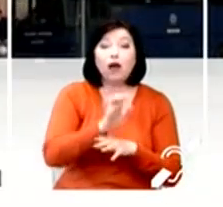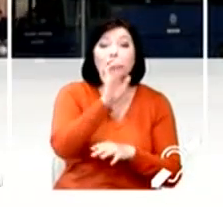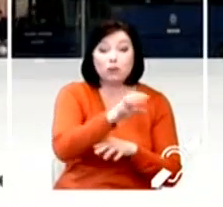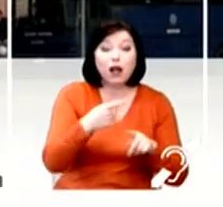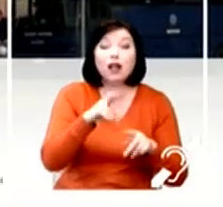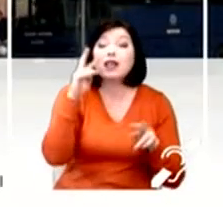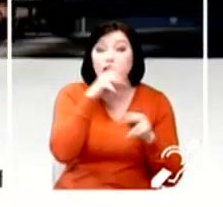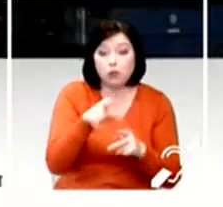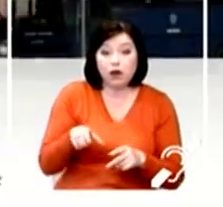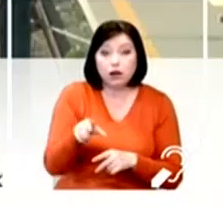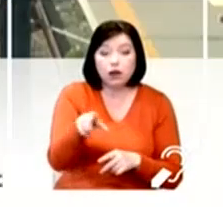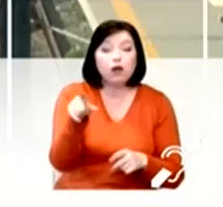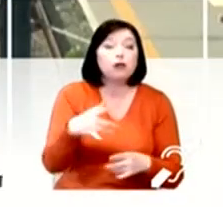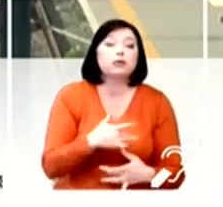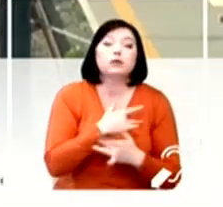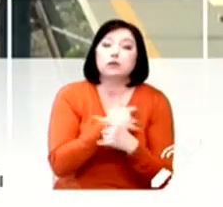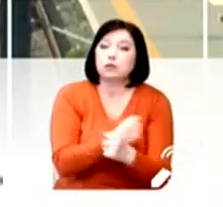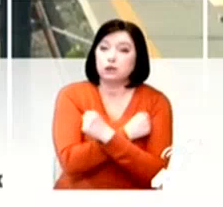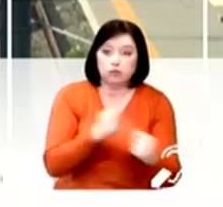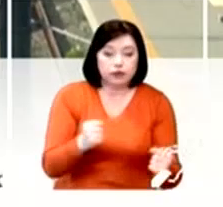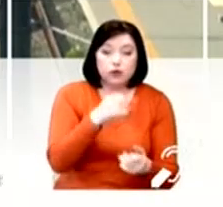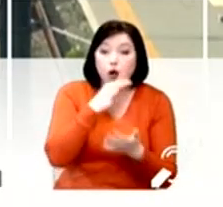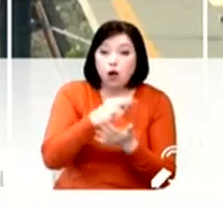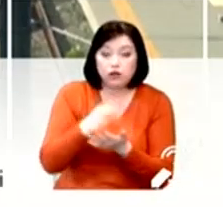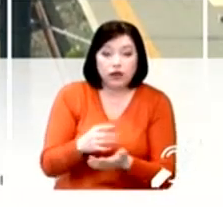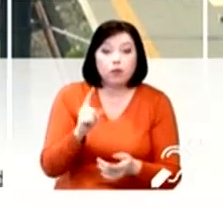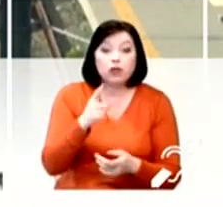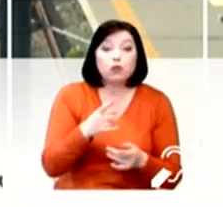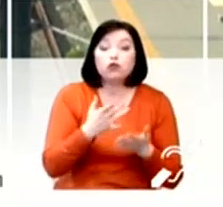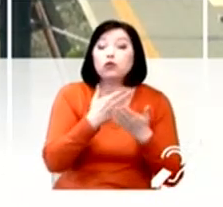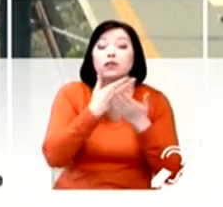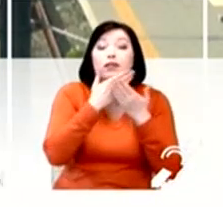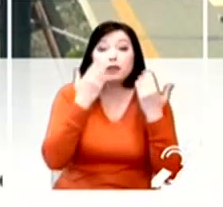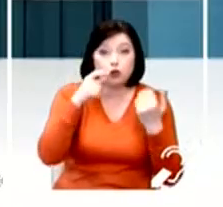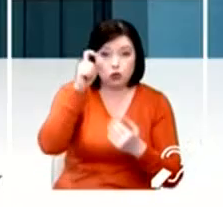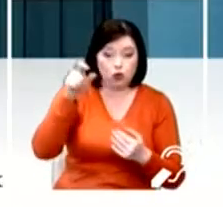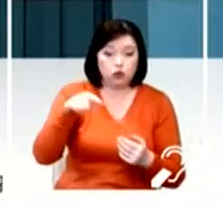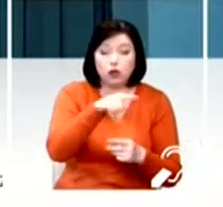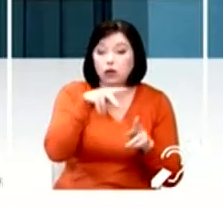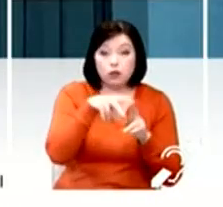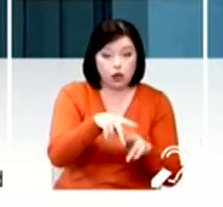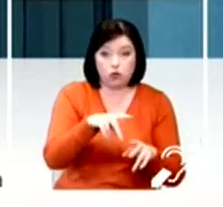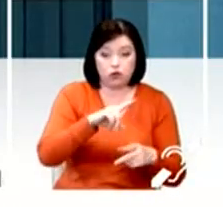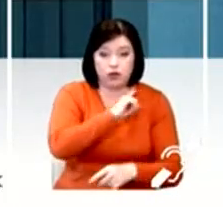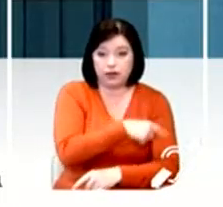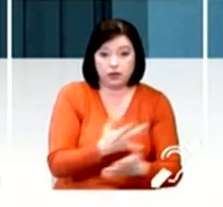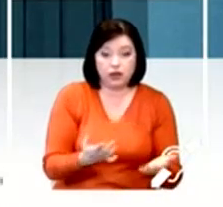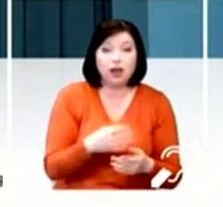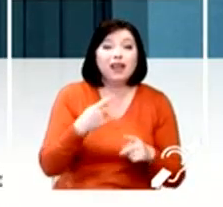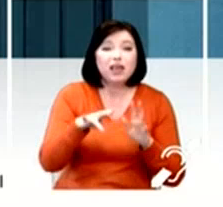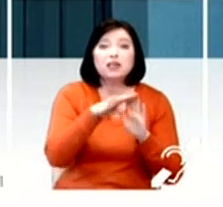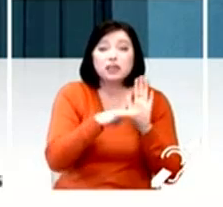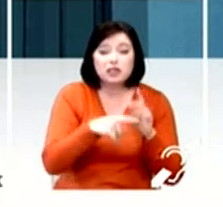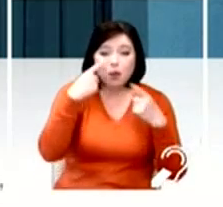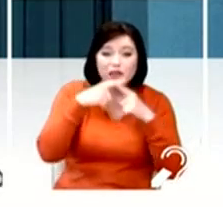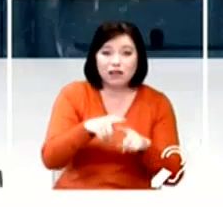șina greșită era copleșit de diverse responsabilități, întrucât e o lipsă cronică de personal în transporturi. În plus, sistemele